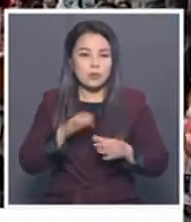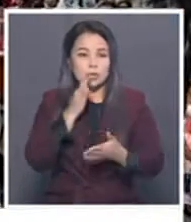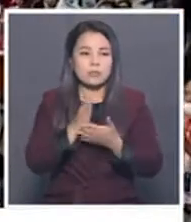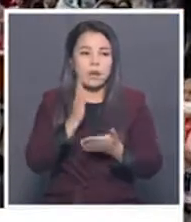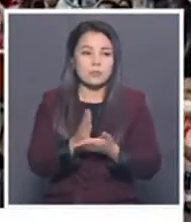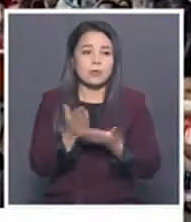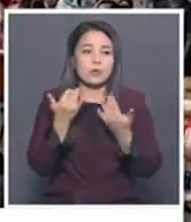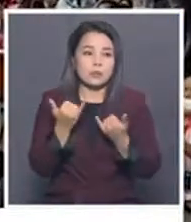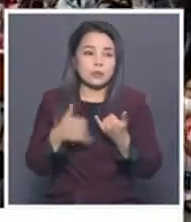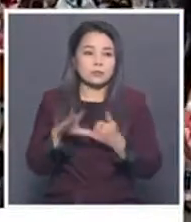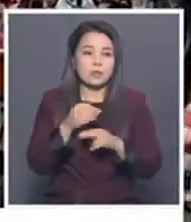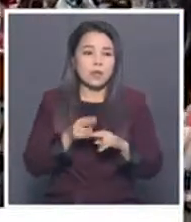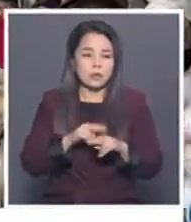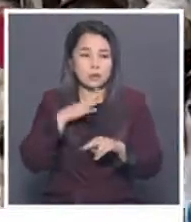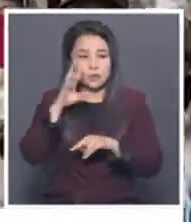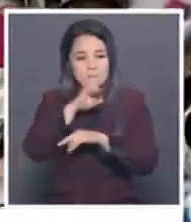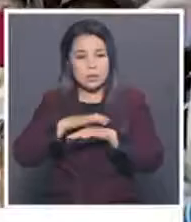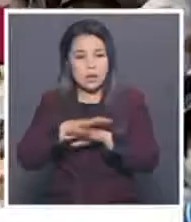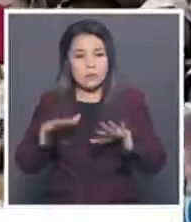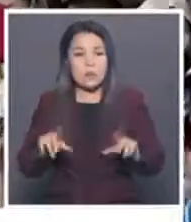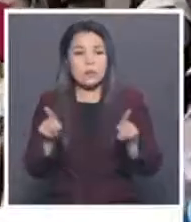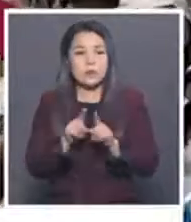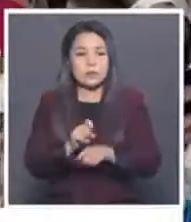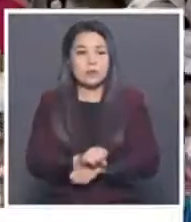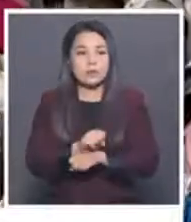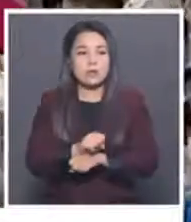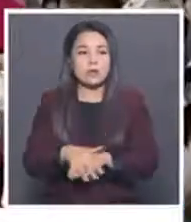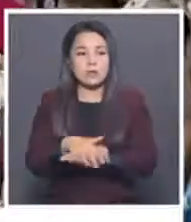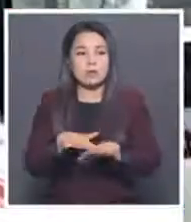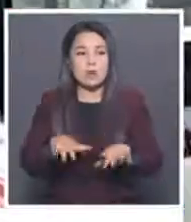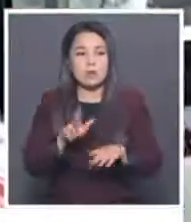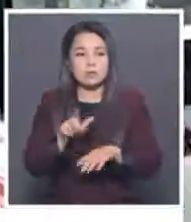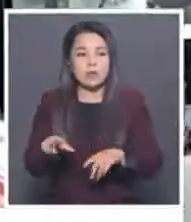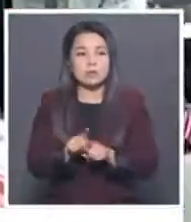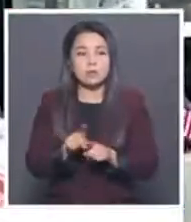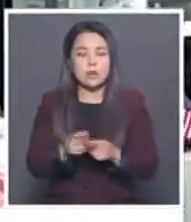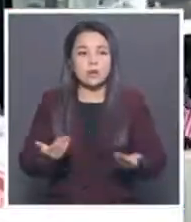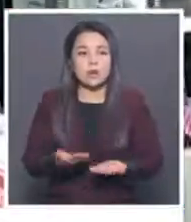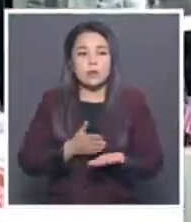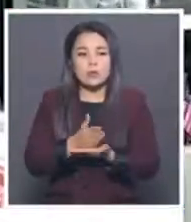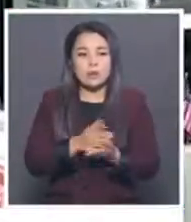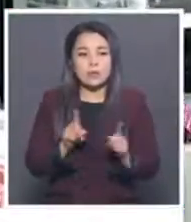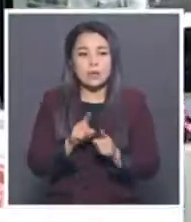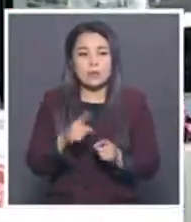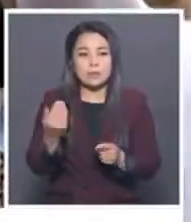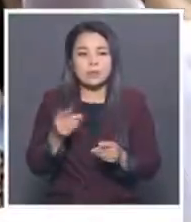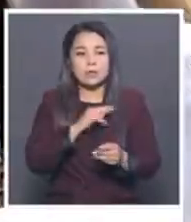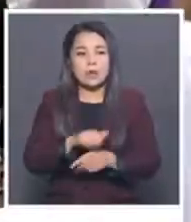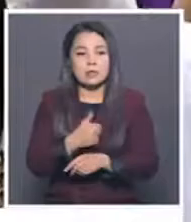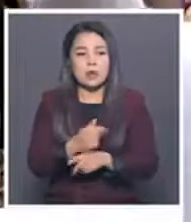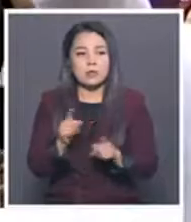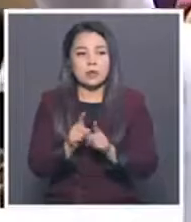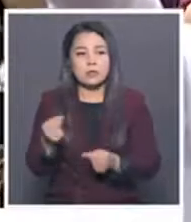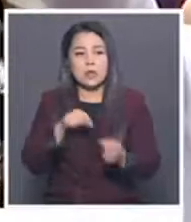Дегенмен осы ескертуге қарамастан ел астанасында сан мың адам шеруге шығып, президент Мун Чжэ Иннің тұрғын үй саясатымен оның әкімшілігіндегі адамдардың